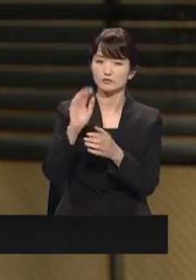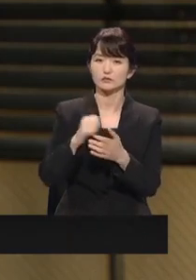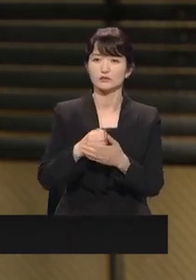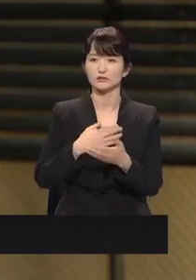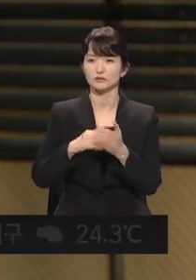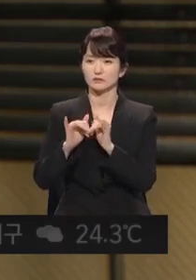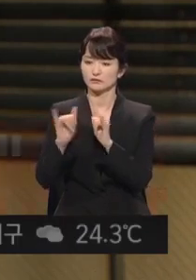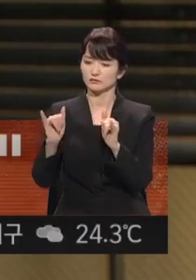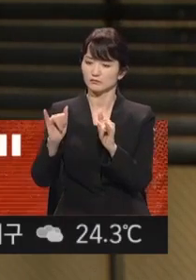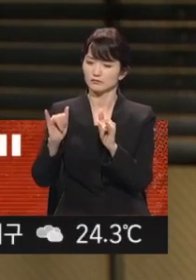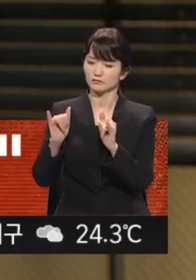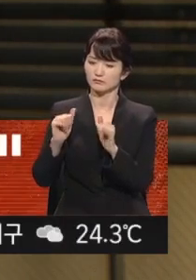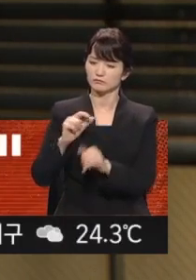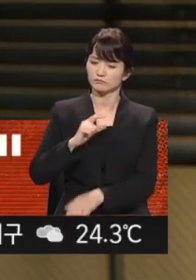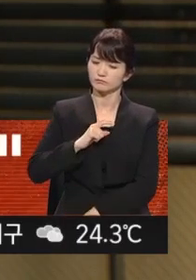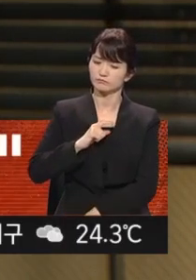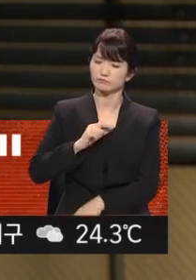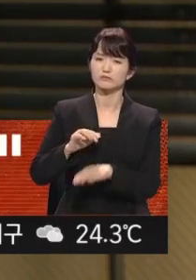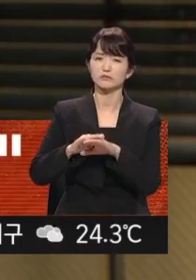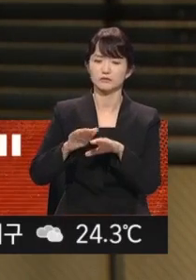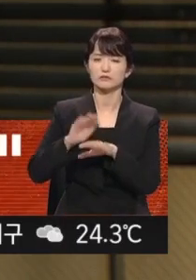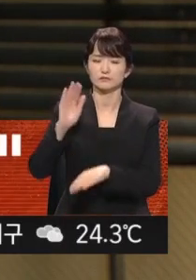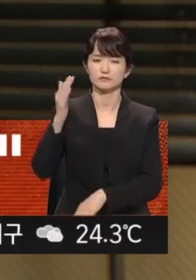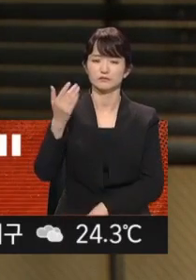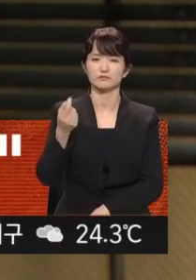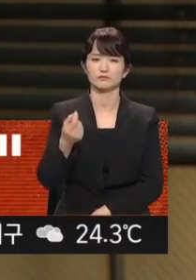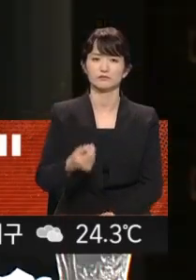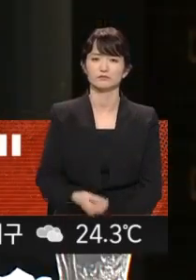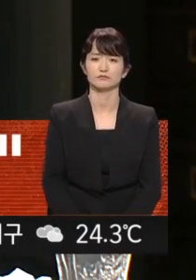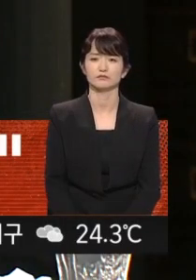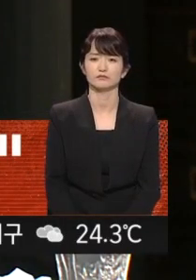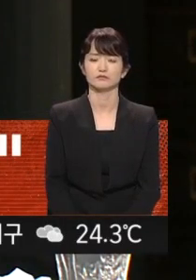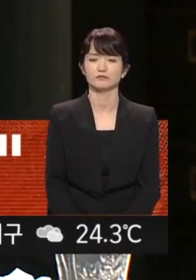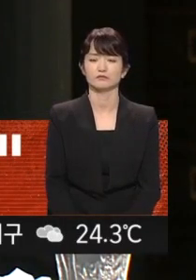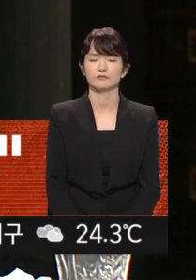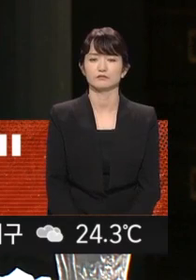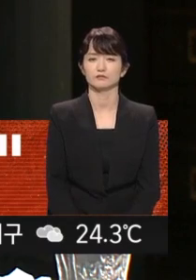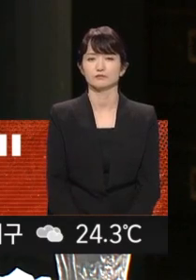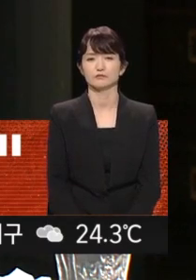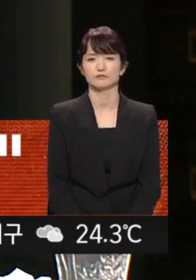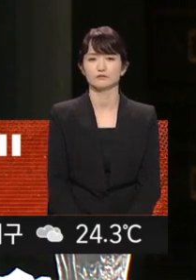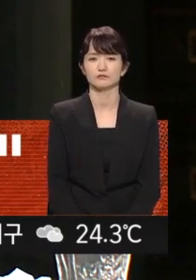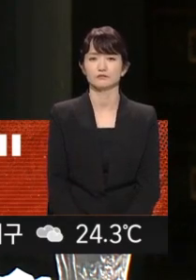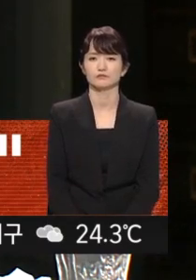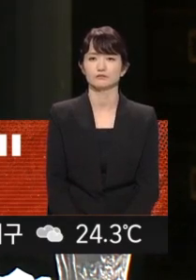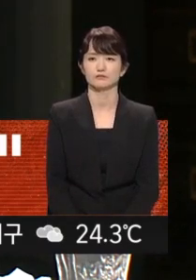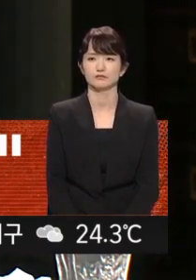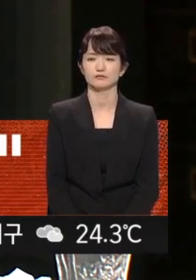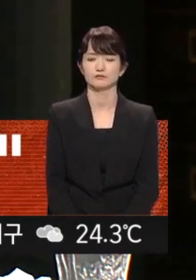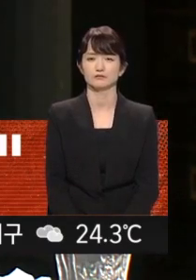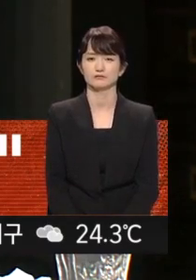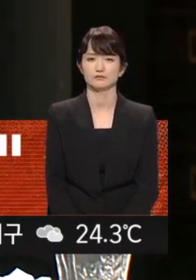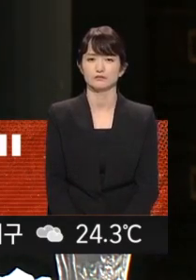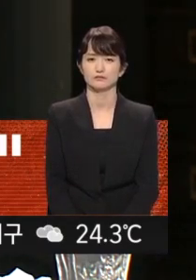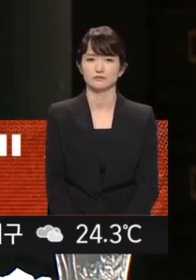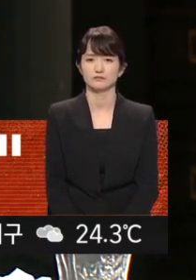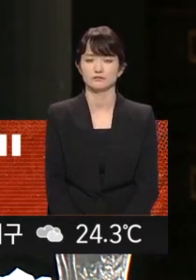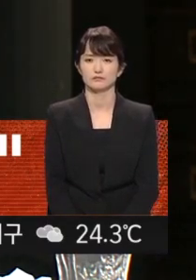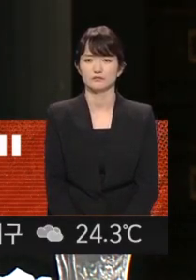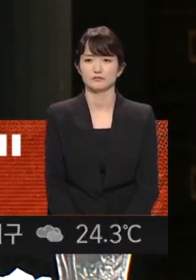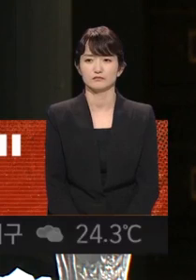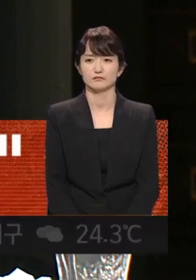지인에 관한 의문점도 좀 풀어야 될 것으로 보입니다 자 그렇군요 제가 박변호사님께 마지막에 넣어 줄게요 이기자 그